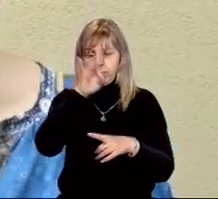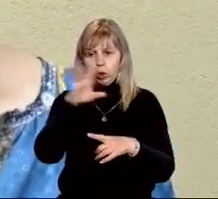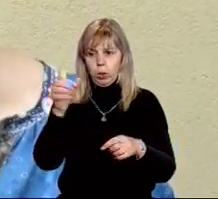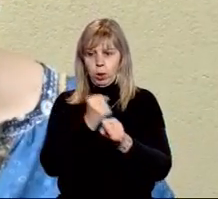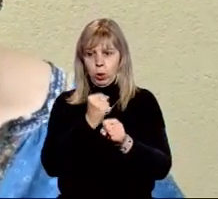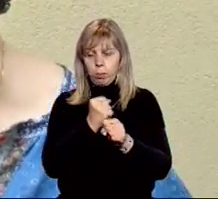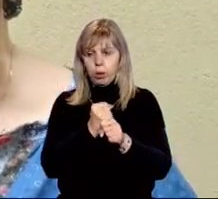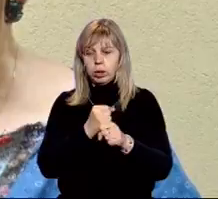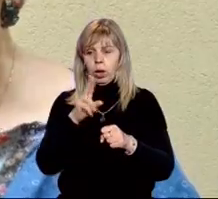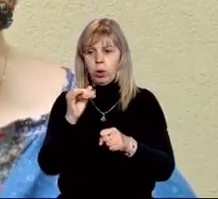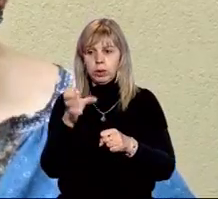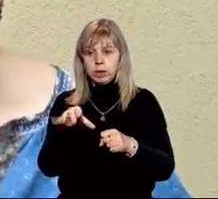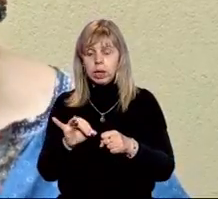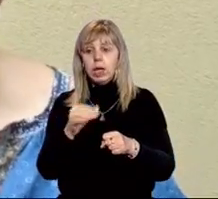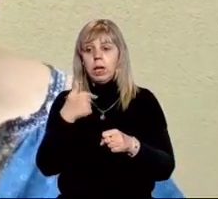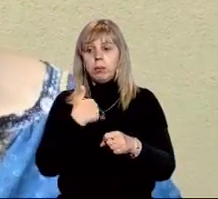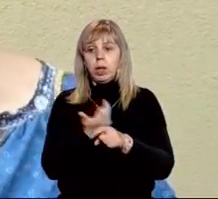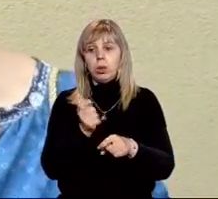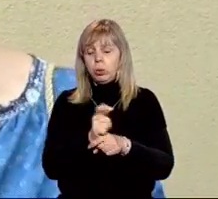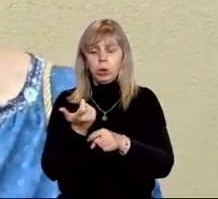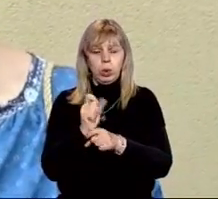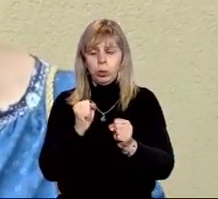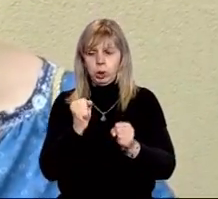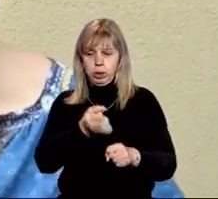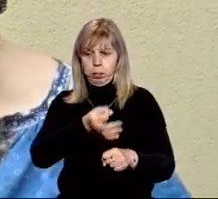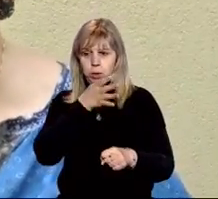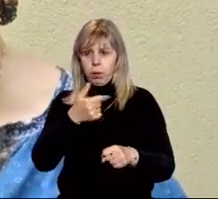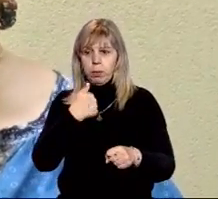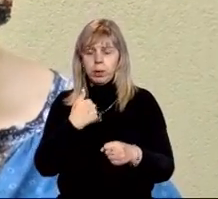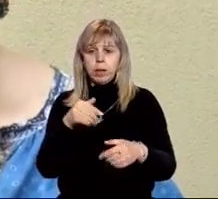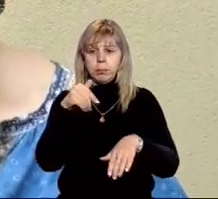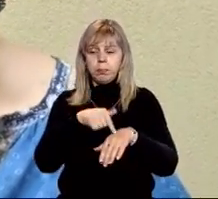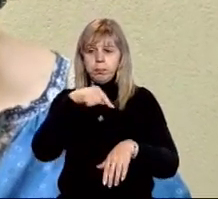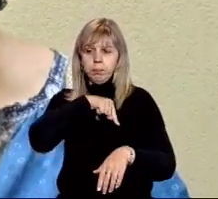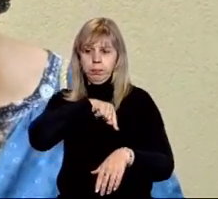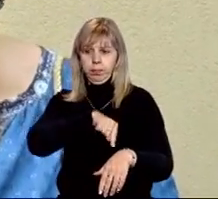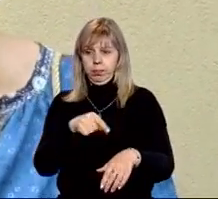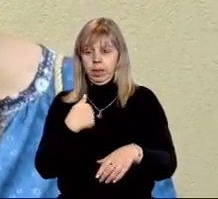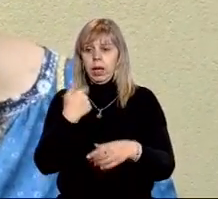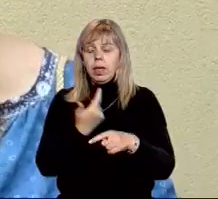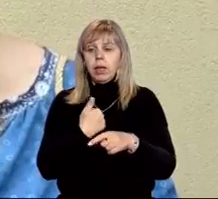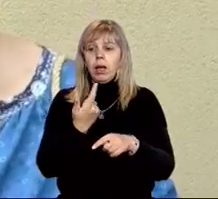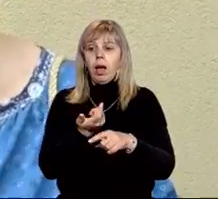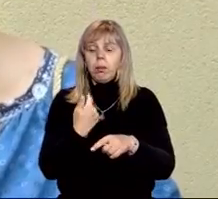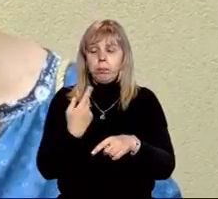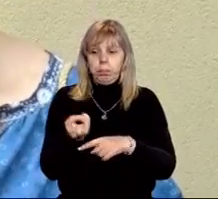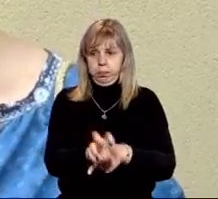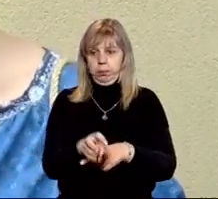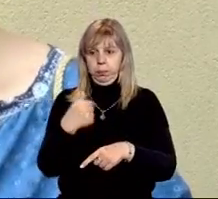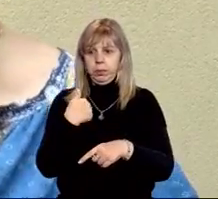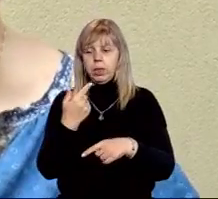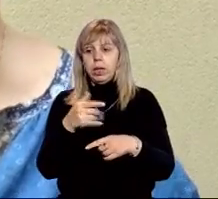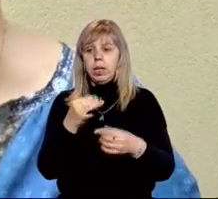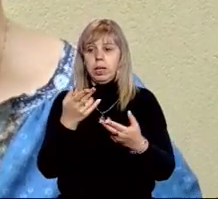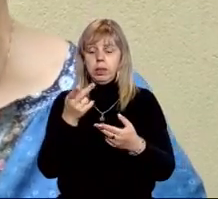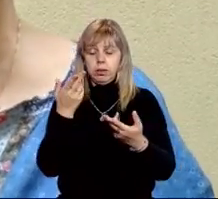робота Кості, і вона мені дуже-дуже подобається і дуже зачіпає якось за душу, тому я прийшла. Ну і,